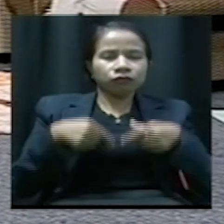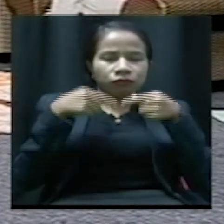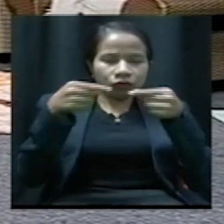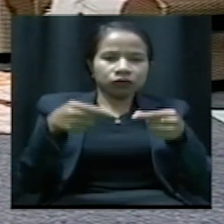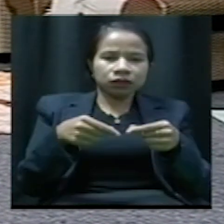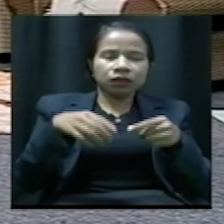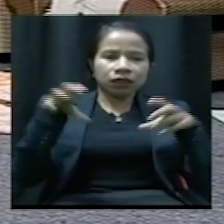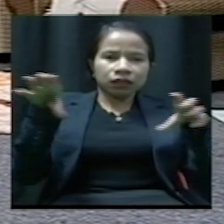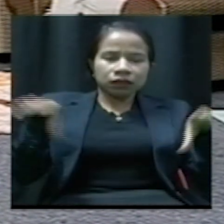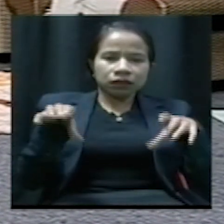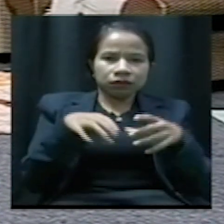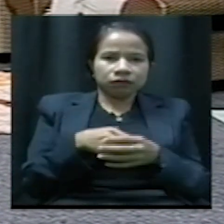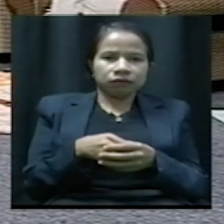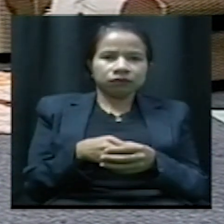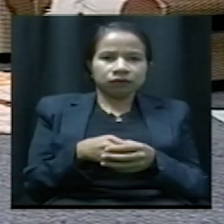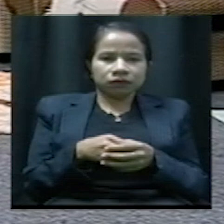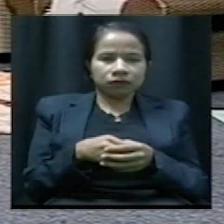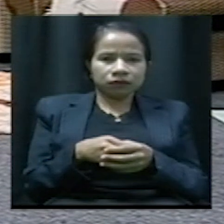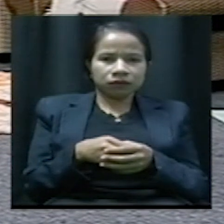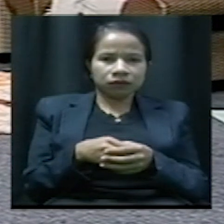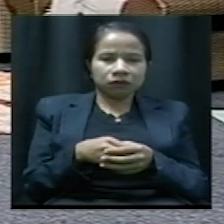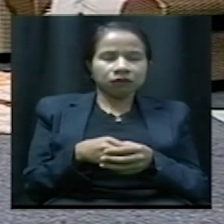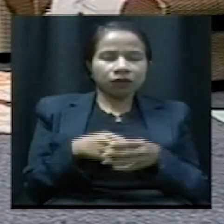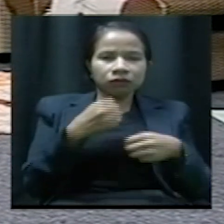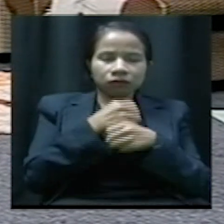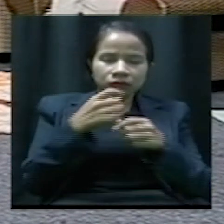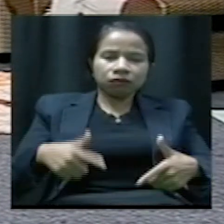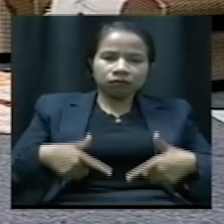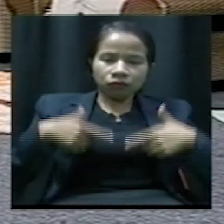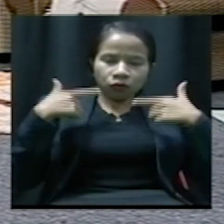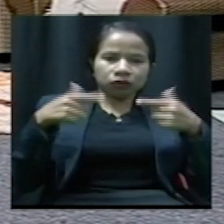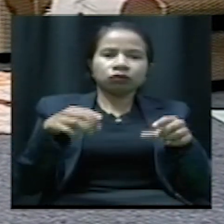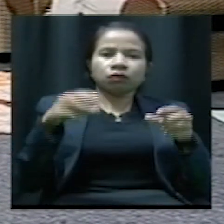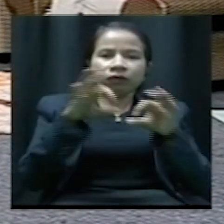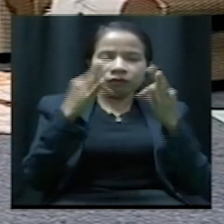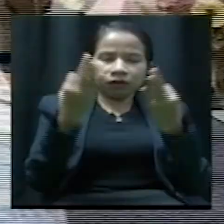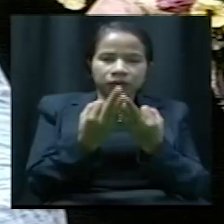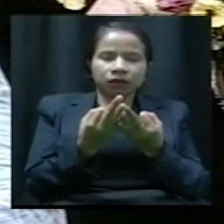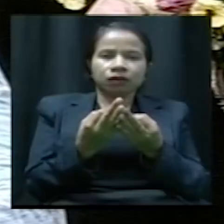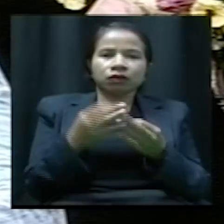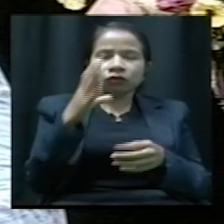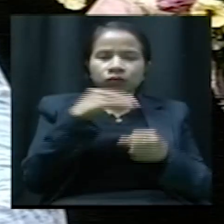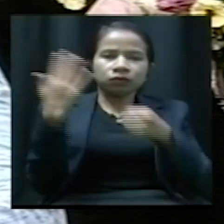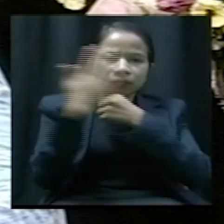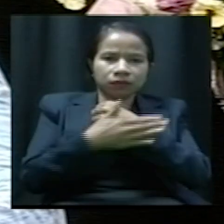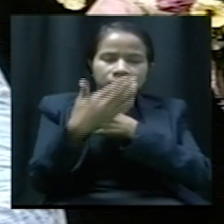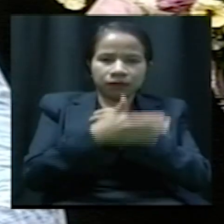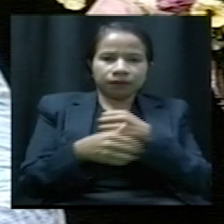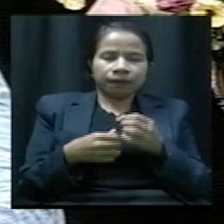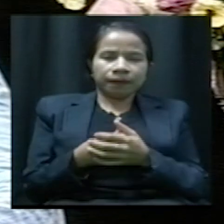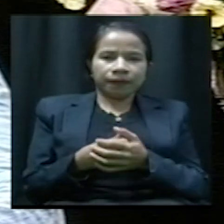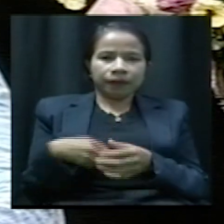ne ya produktivo ida de patu bele kontribui basia ne amore sia ne familia nomos bana sang ida ne. Nomos susine ba